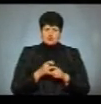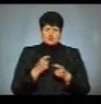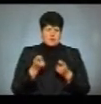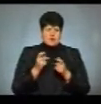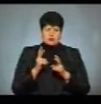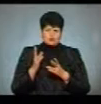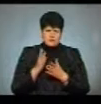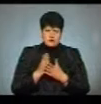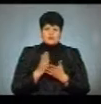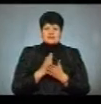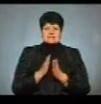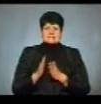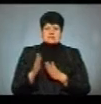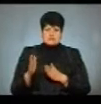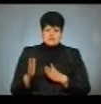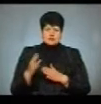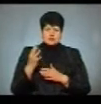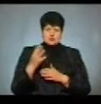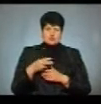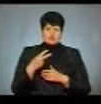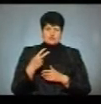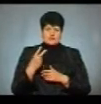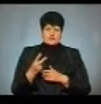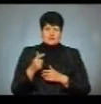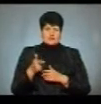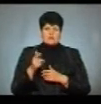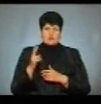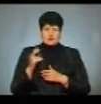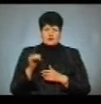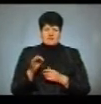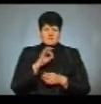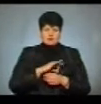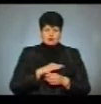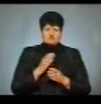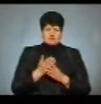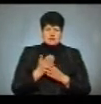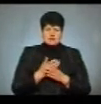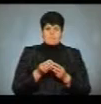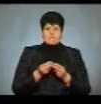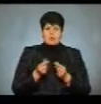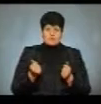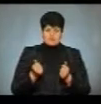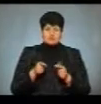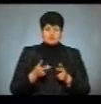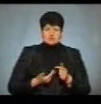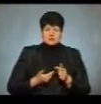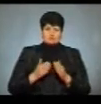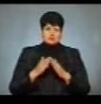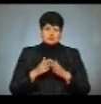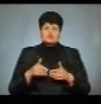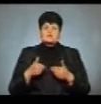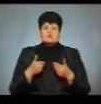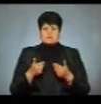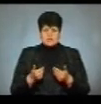має, бо є така система, наприклад, 42 калорії використав, якщо ти більше, субсидія пропадає. Тому жителі будинку звертаються,